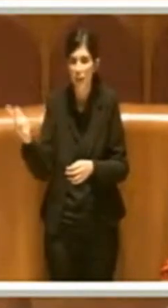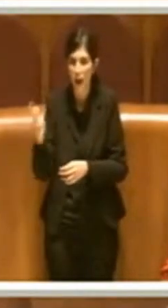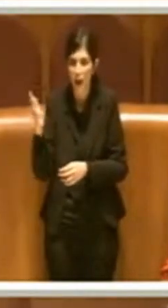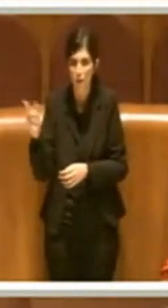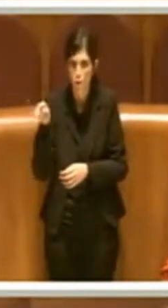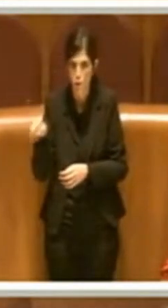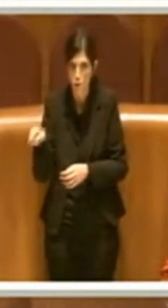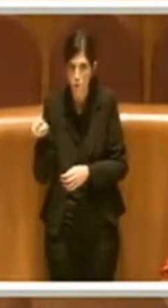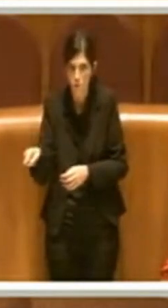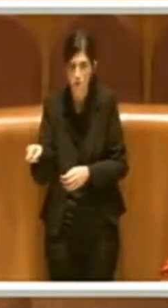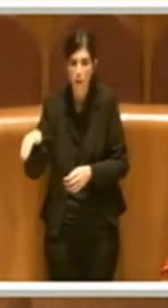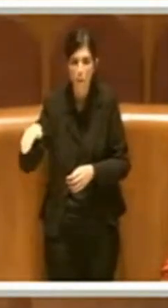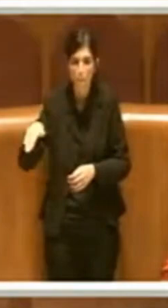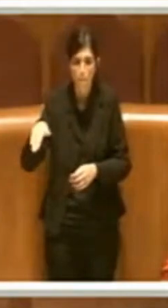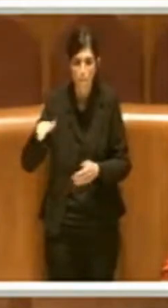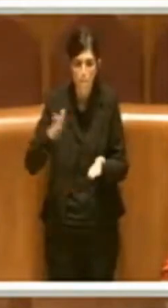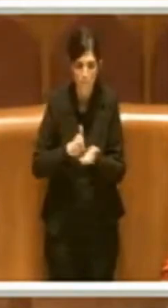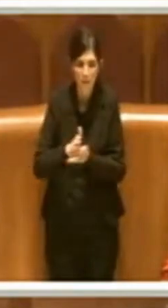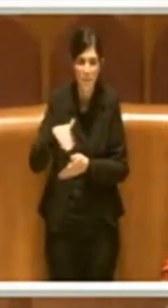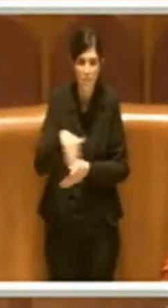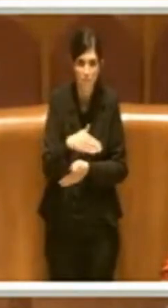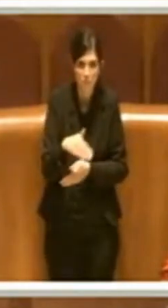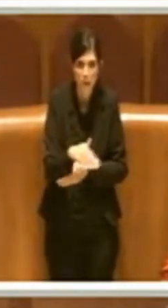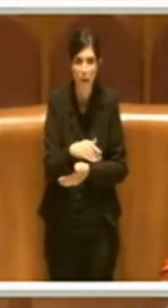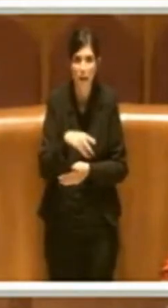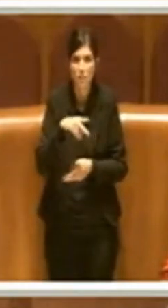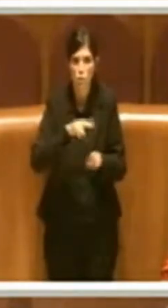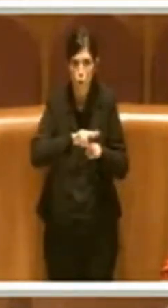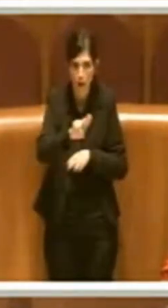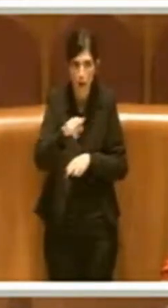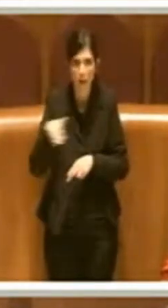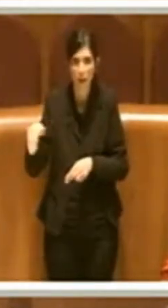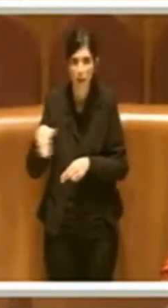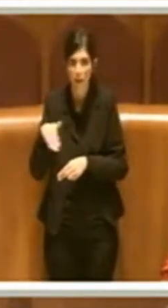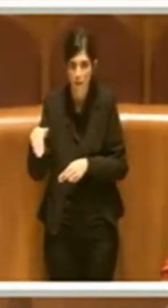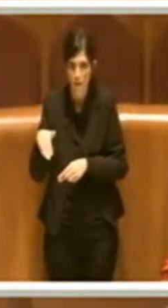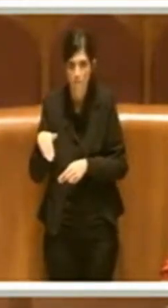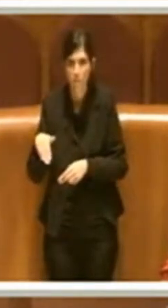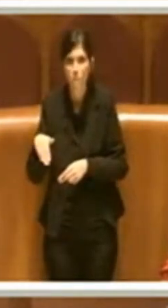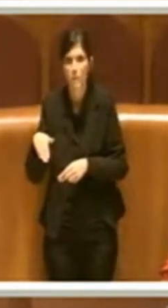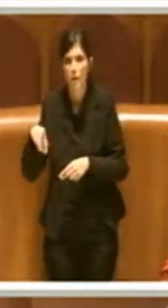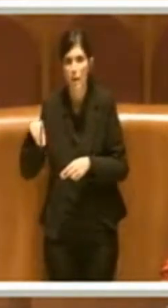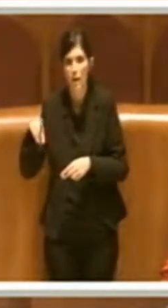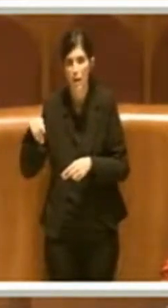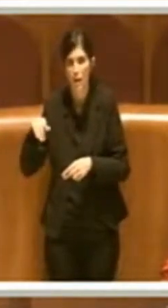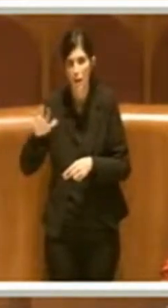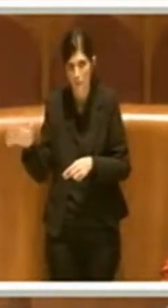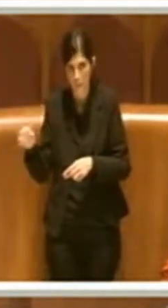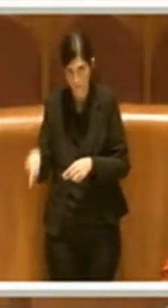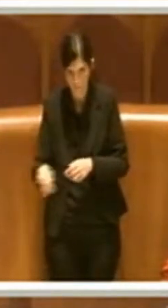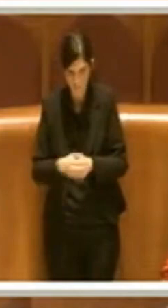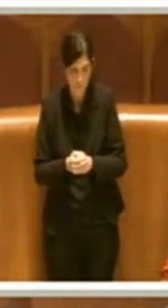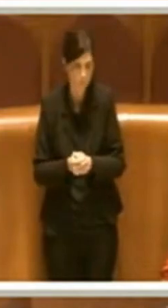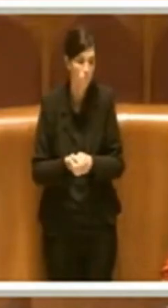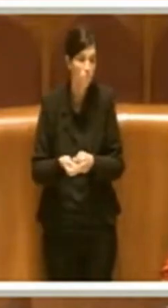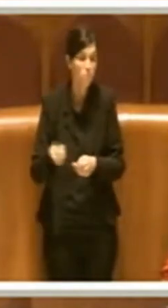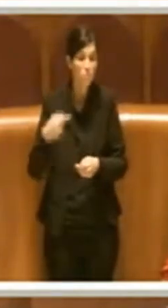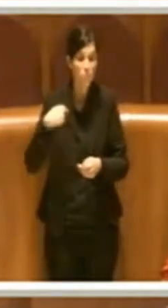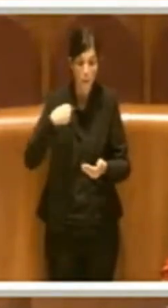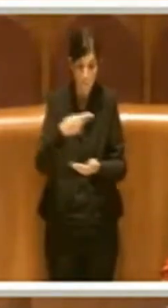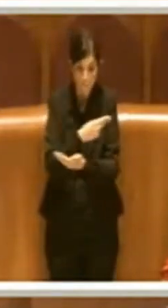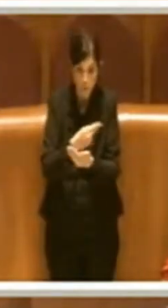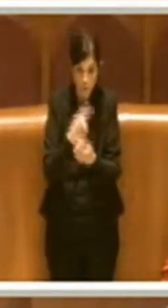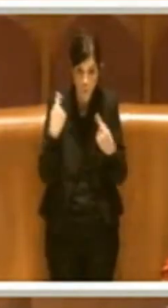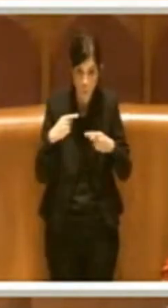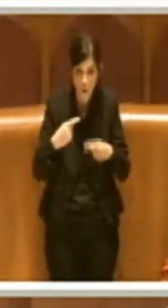Corso Vittorio, per cito ovviamente gli assi più importanti. Nell'opera, come dicevo, crediamo molto,